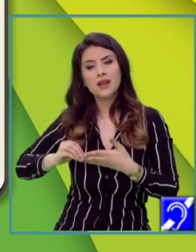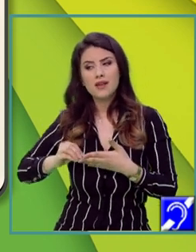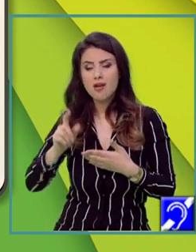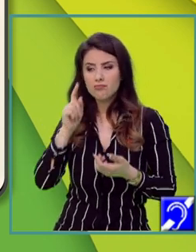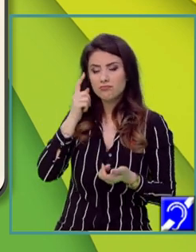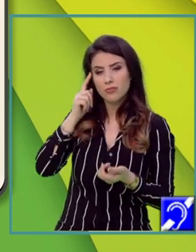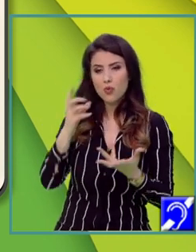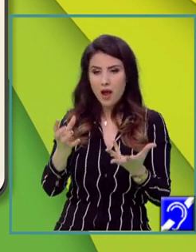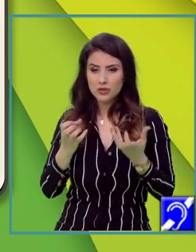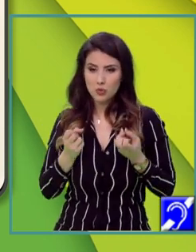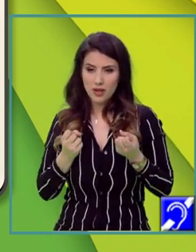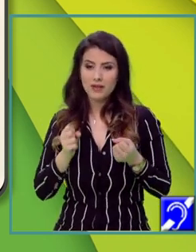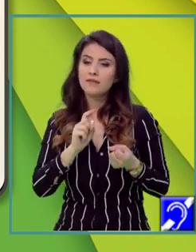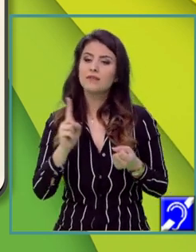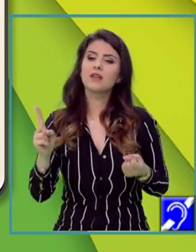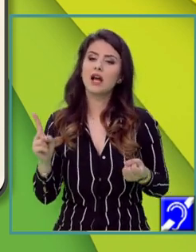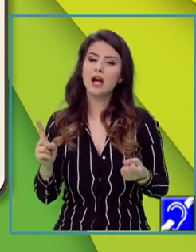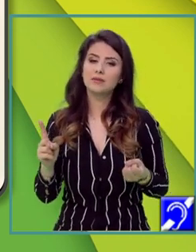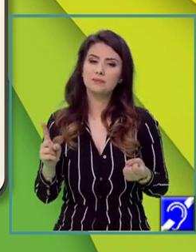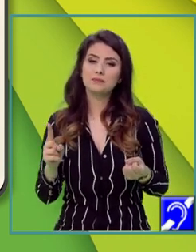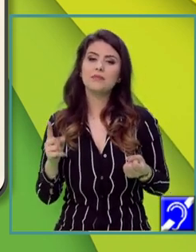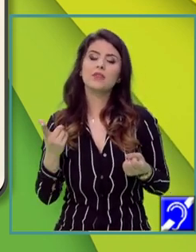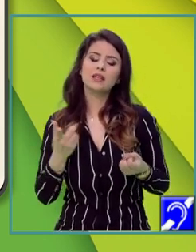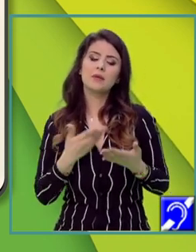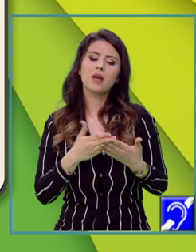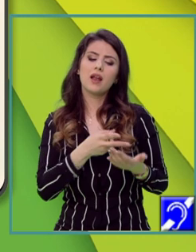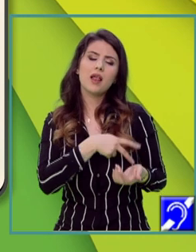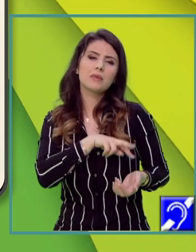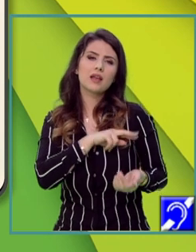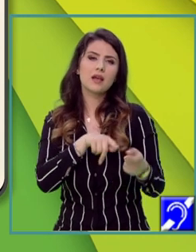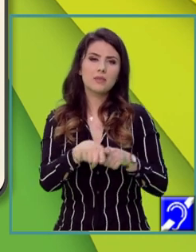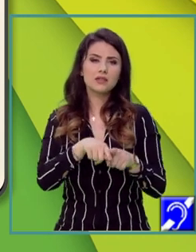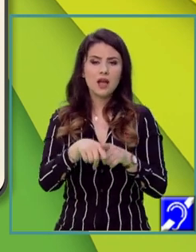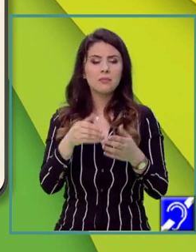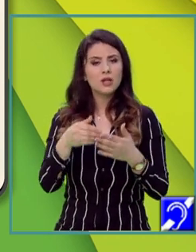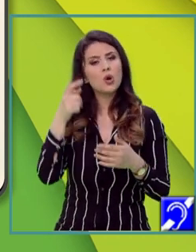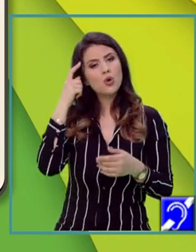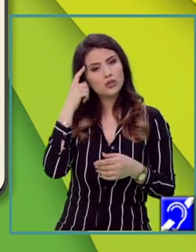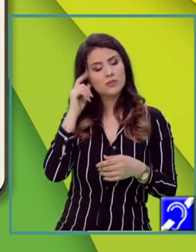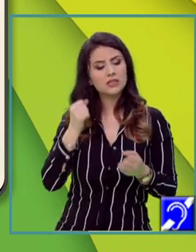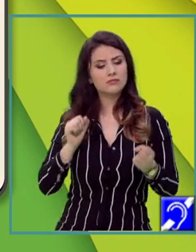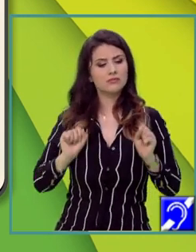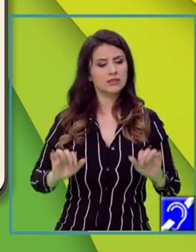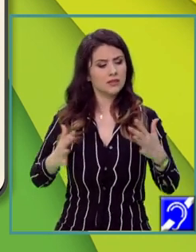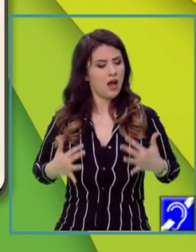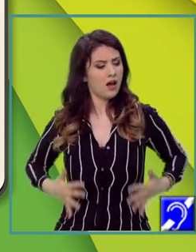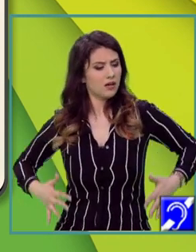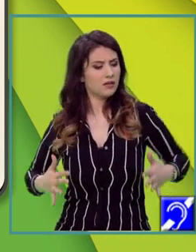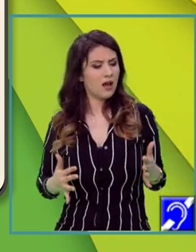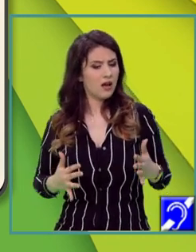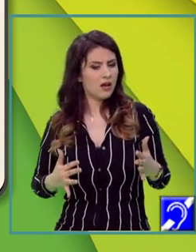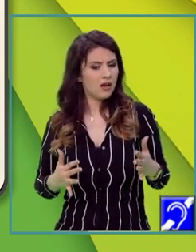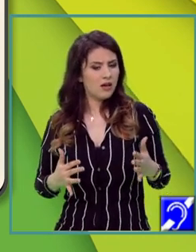al la de a prezenta revelații în planul conștiinței și stările contradictorii declanșate de